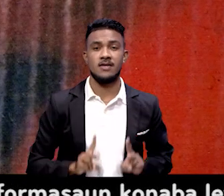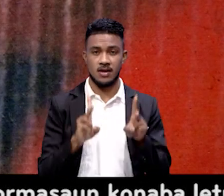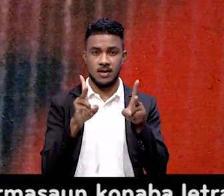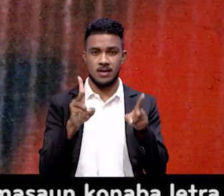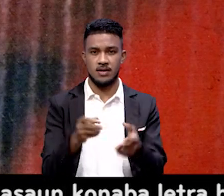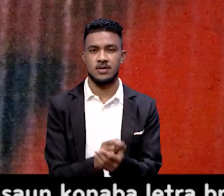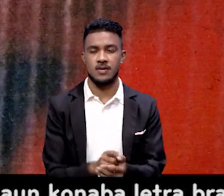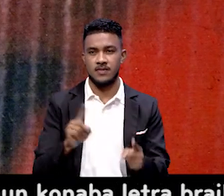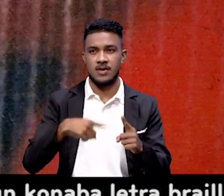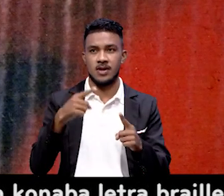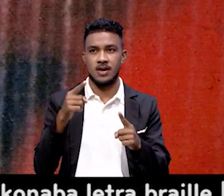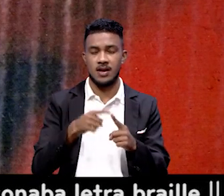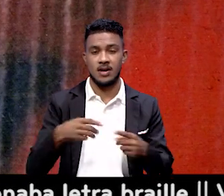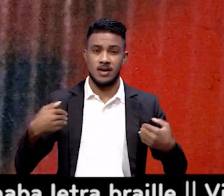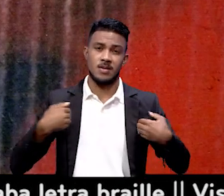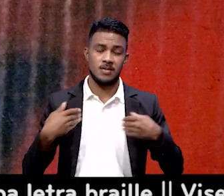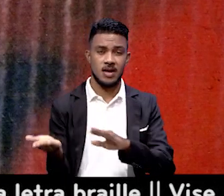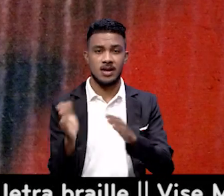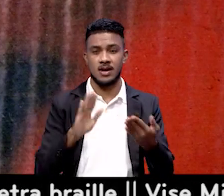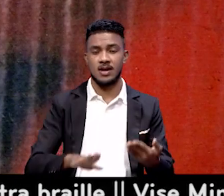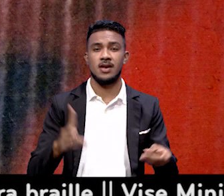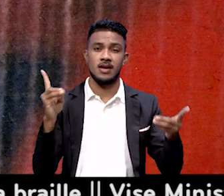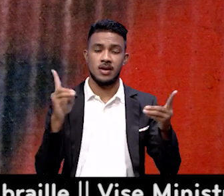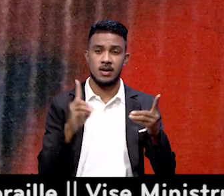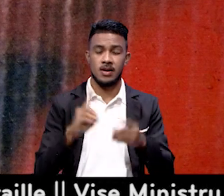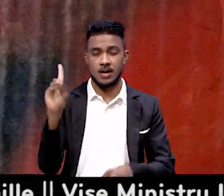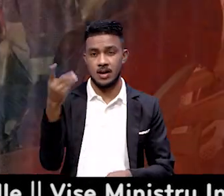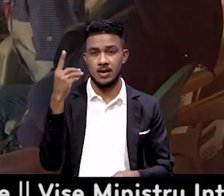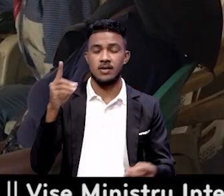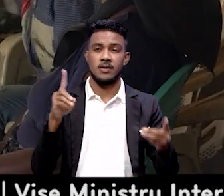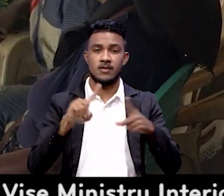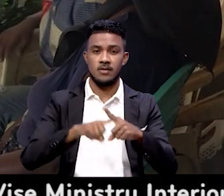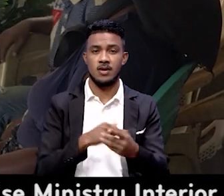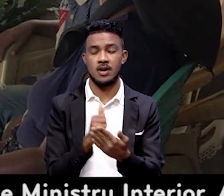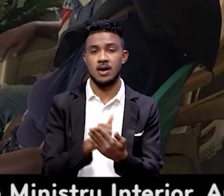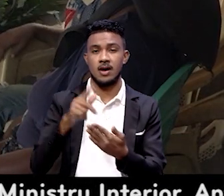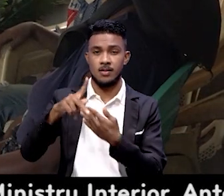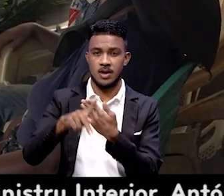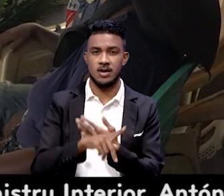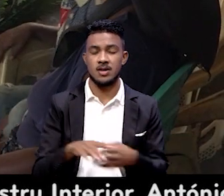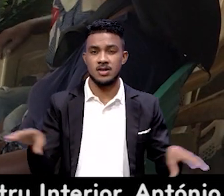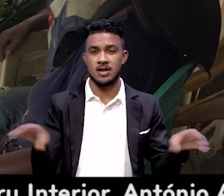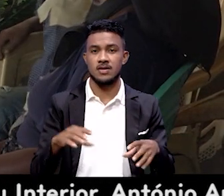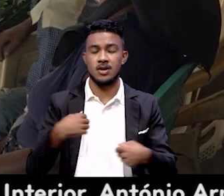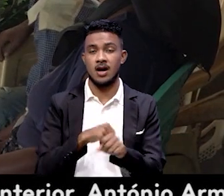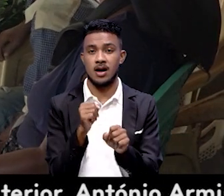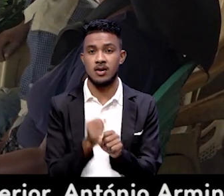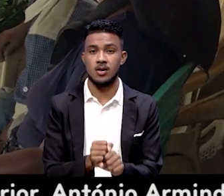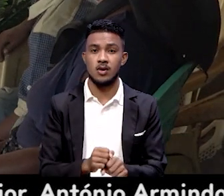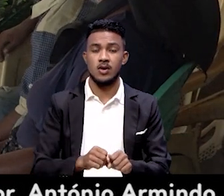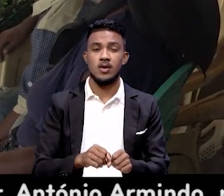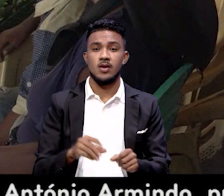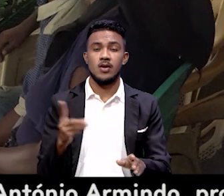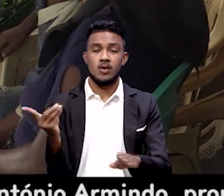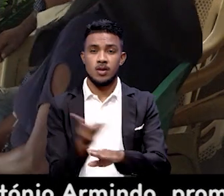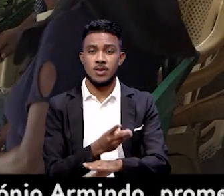koi tenisin tu eskotu ya madrugada lorong hat fulang Abril liuba. Servisu trata dokumentu sira veterano niang, ni